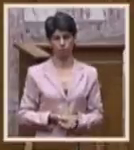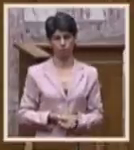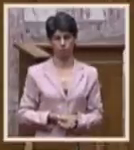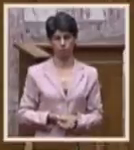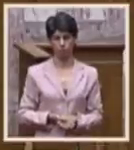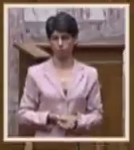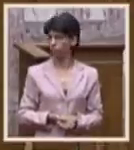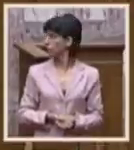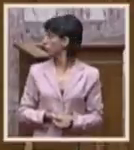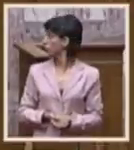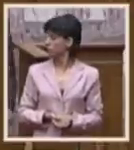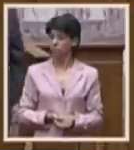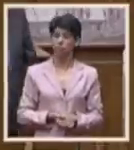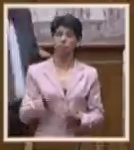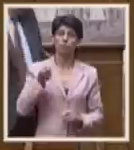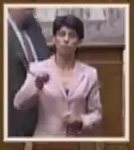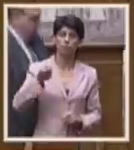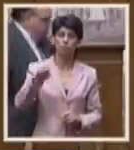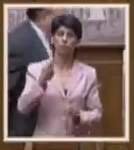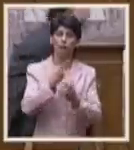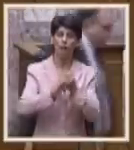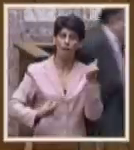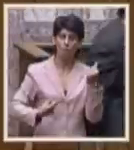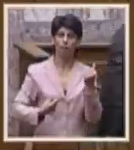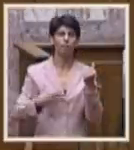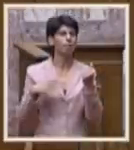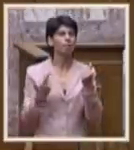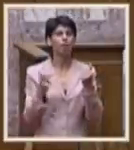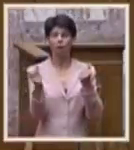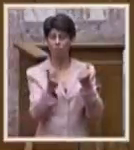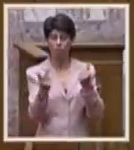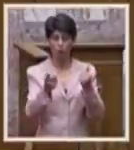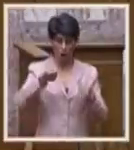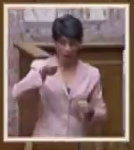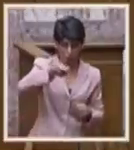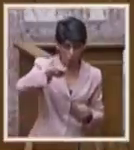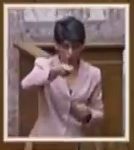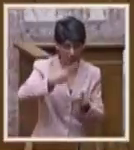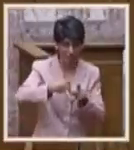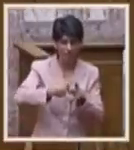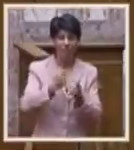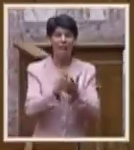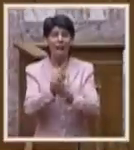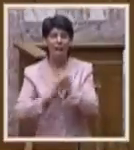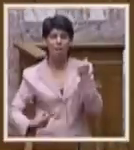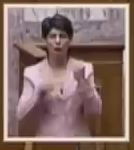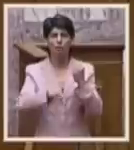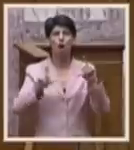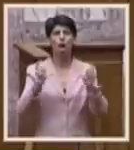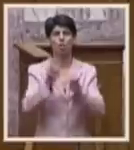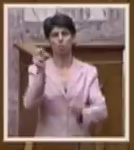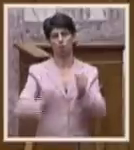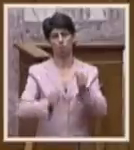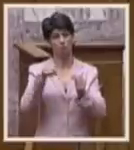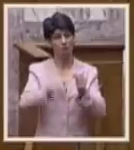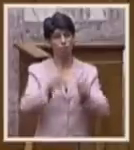χρέος και τα ελλείμματα αποτελούν εθνικό πρόβλημα. Και το πρόβλημα αυτό μας